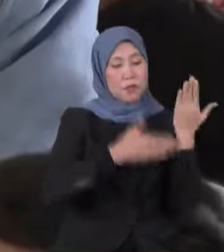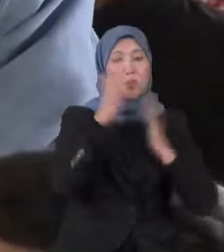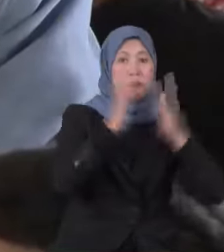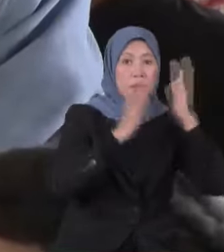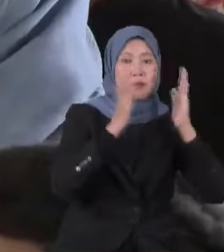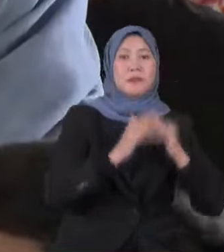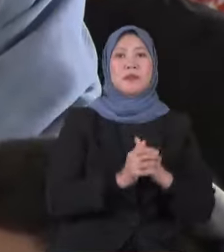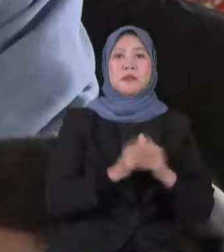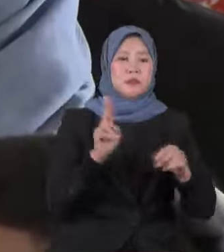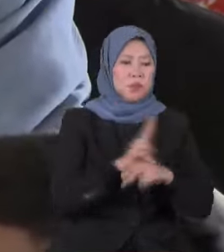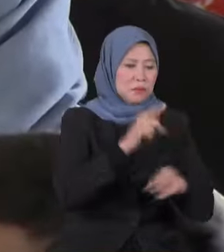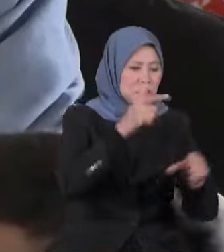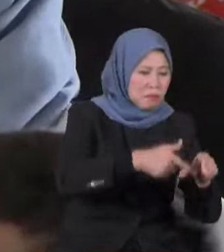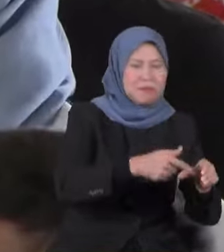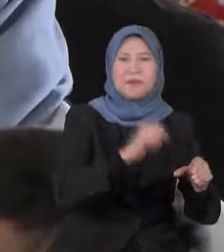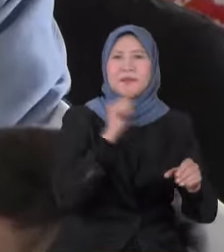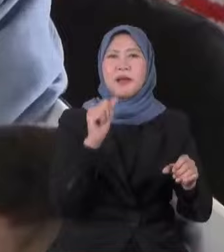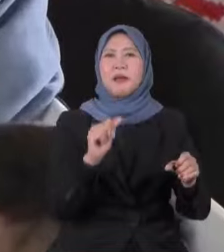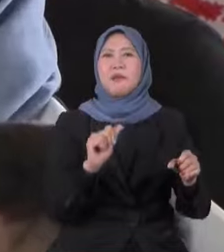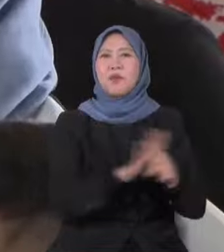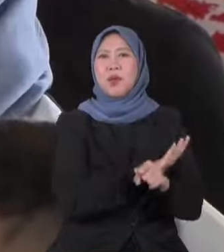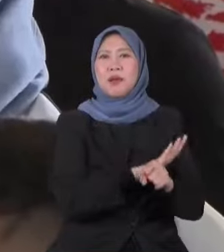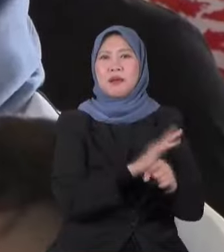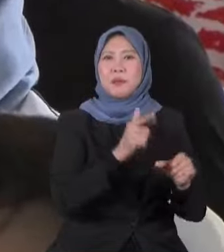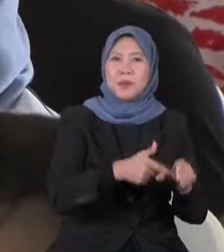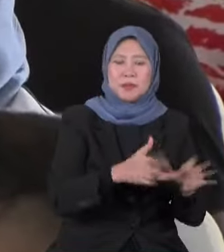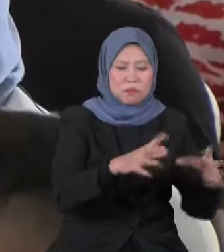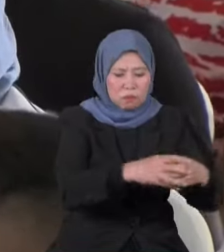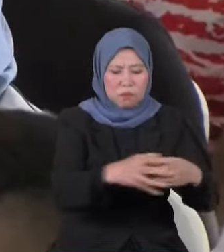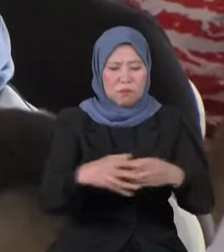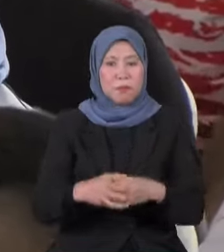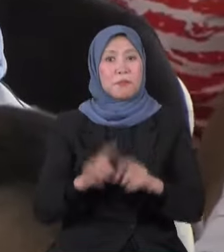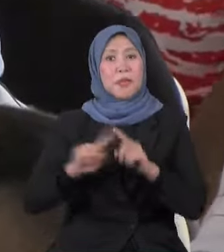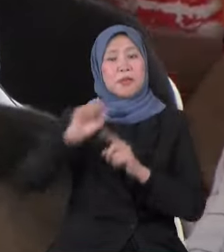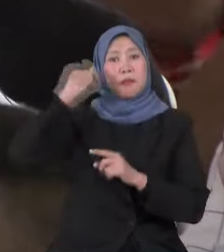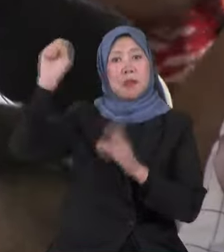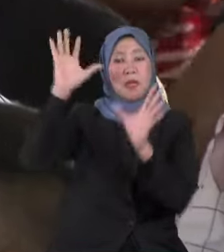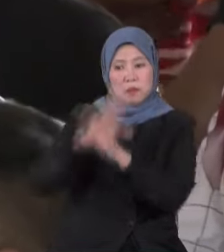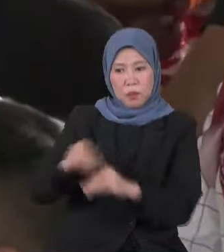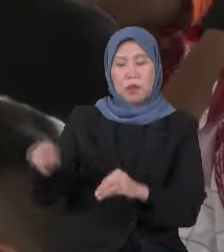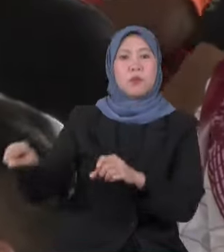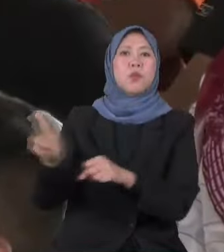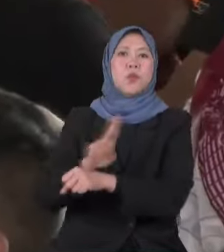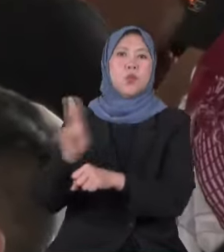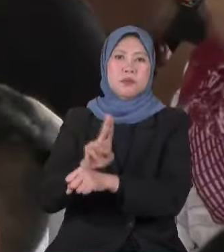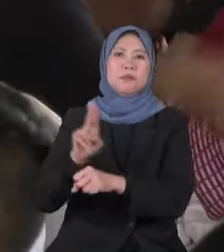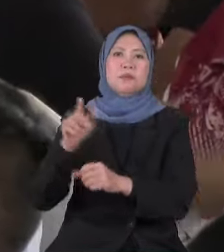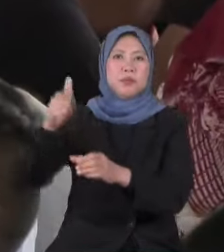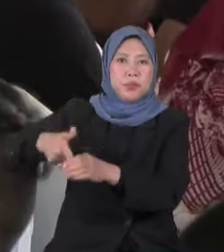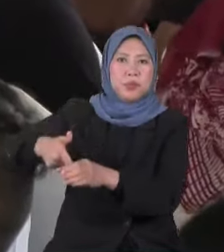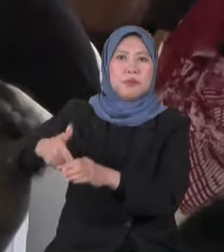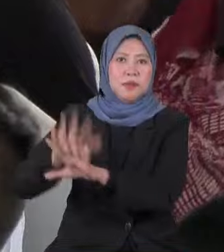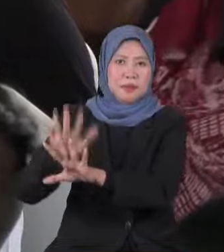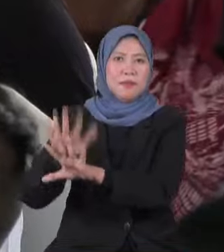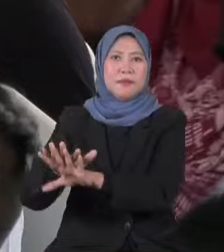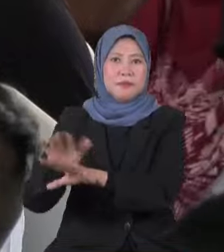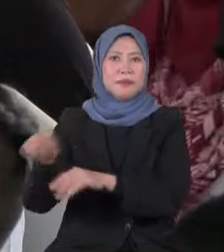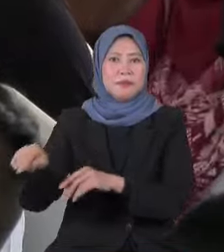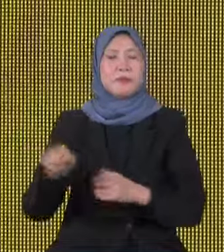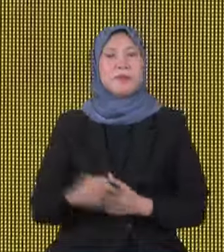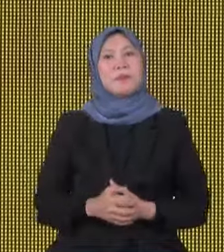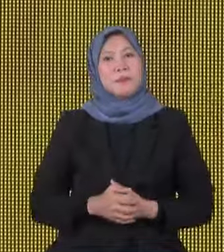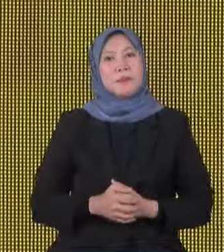kegunaan diesel itu tidak menyeluruh, hanya kelompok-kelompok. Tapi kalau di Sabah, di Sarawak hampir menyeluruh. Jadi sebab